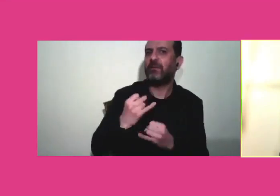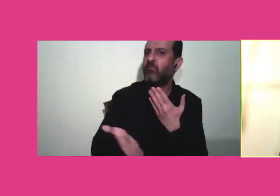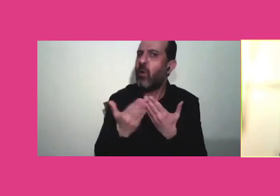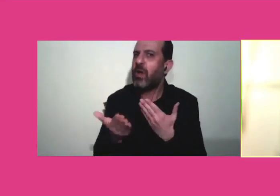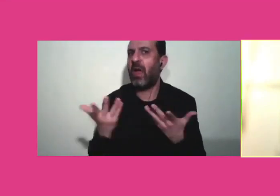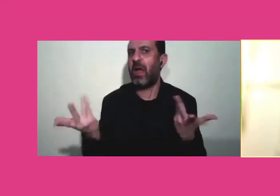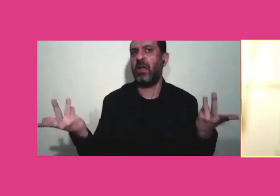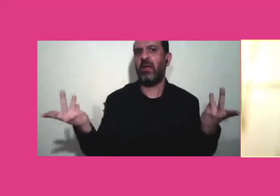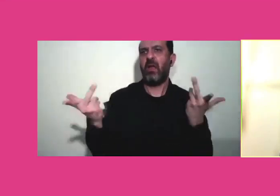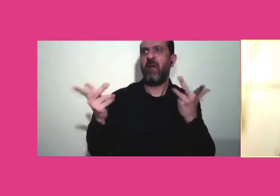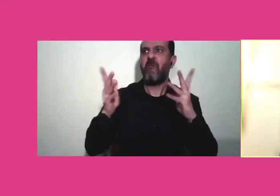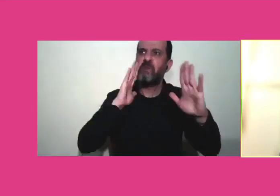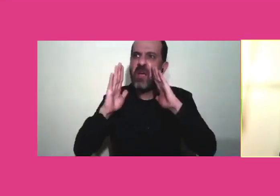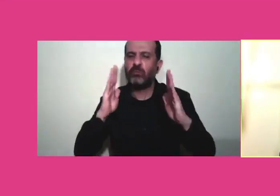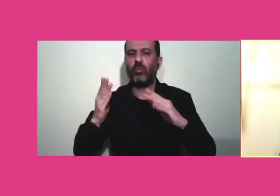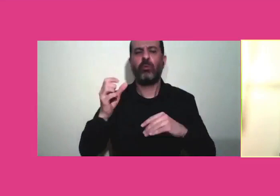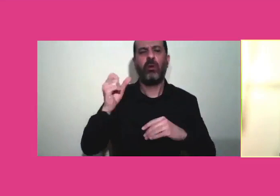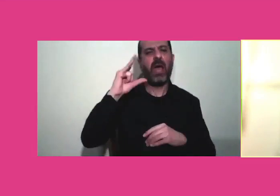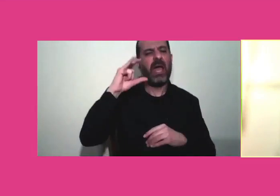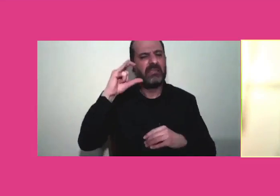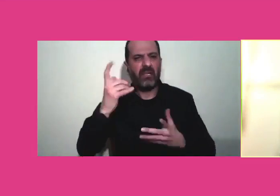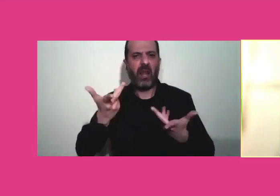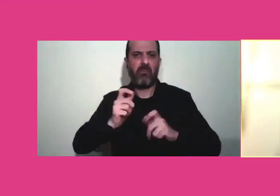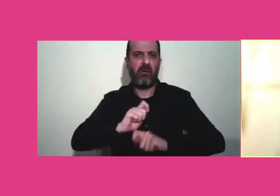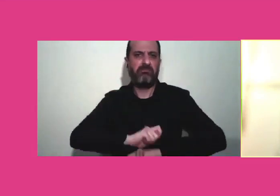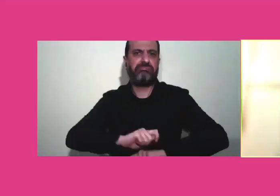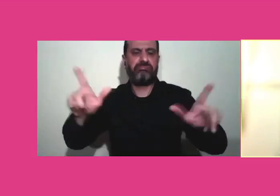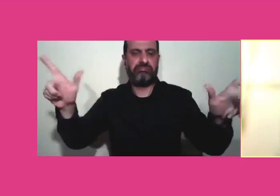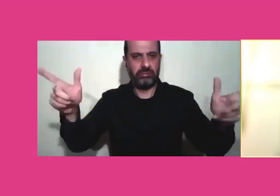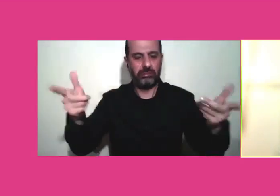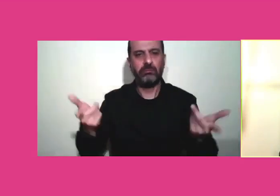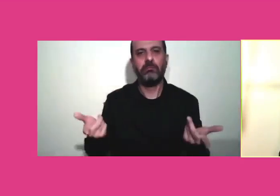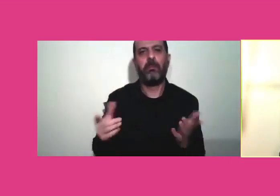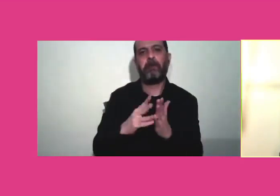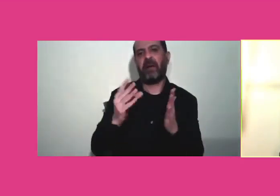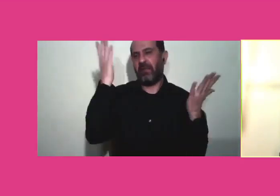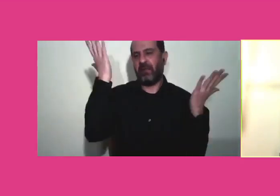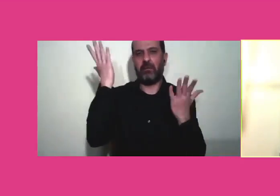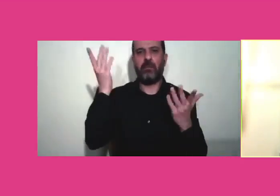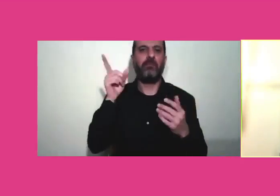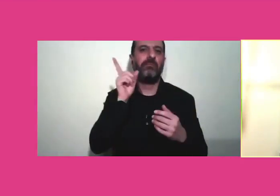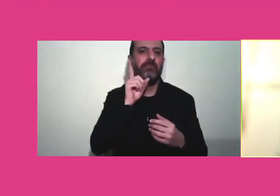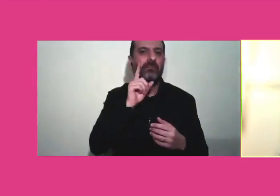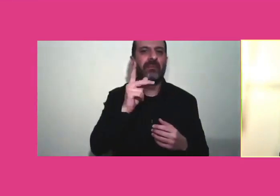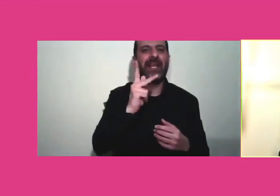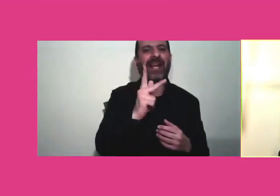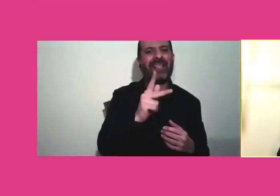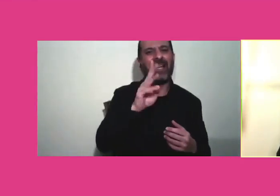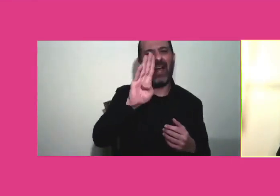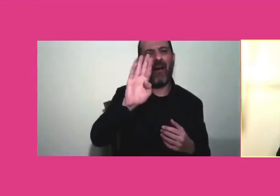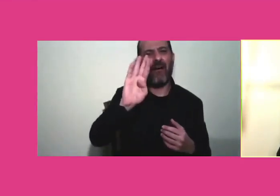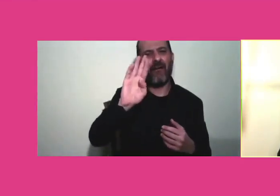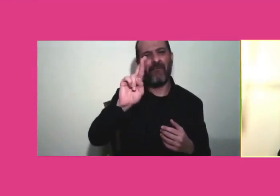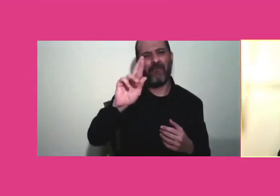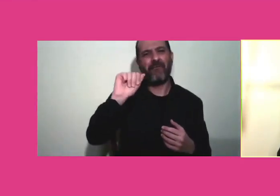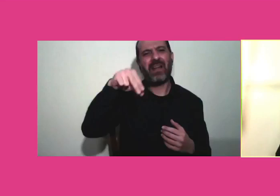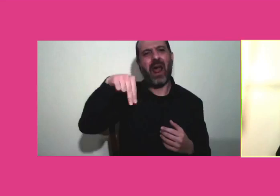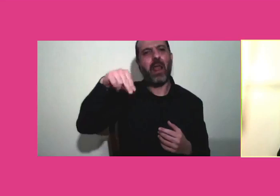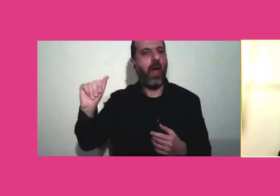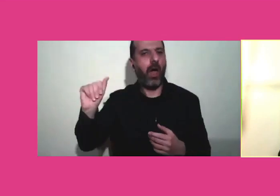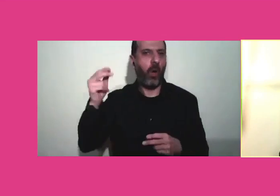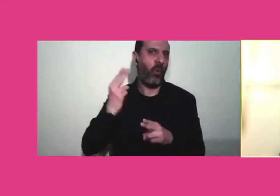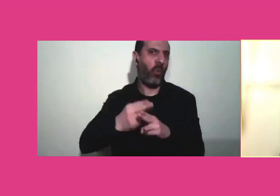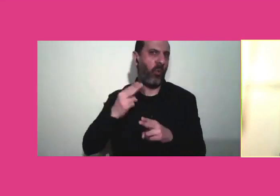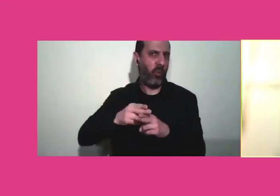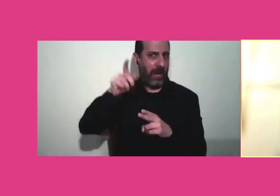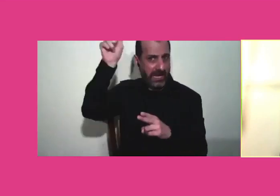σε μεγαλύτερο κοινό. Για παράδειγμα, ας πούμε, το «Και μόνο που υπάρχει» Κατερίνα Βρανά, ας πούμε, που αντιμετωπίζει με χιούμορ